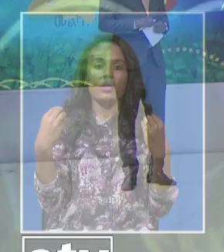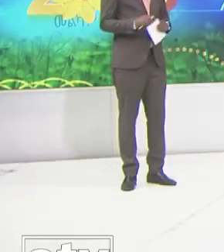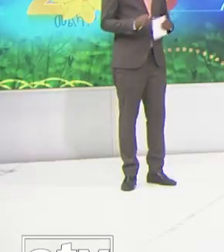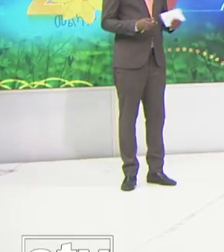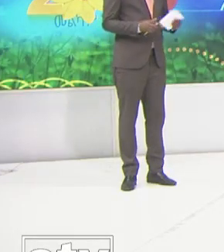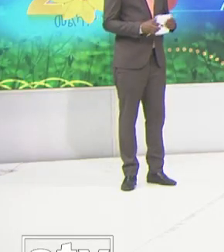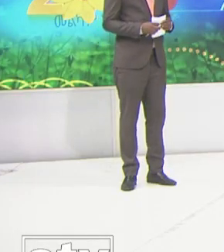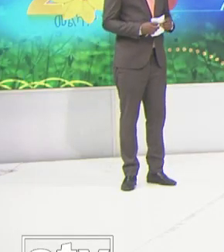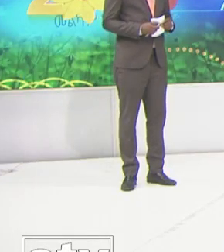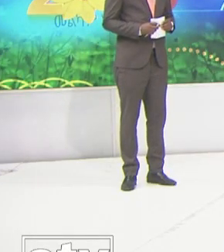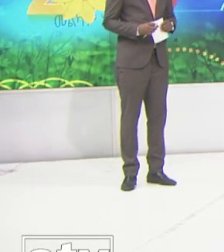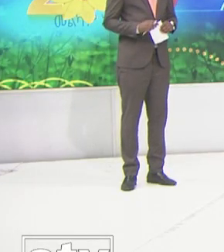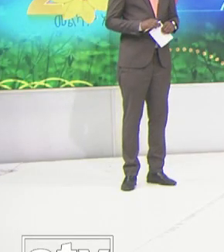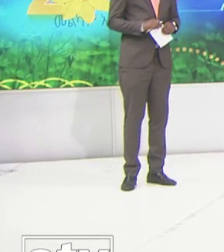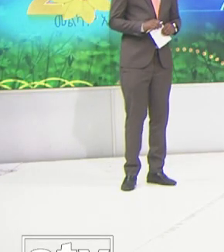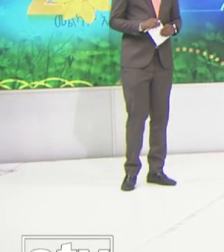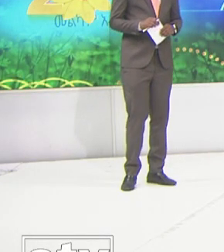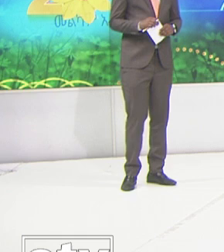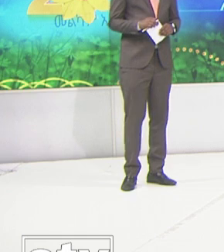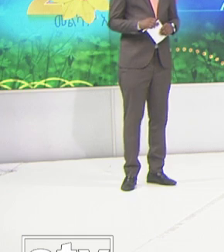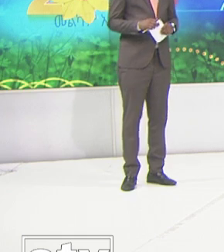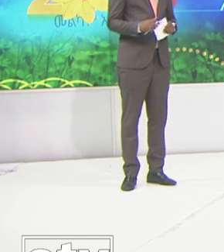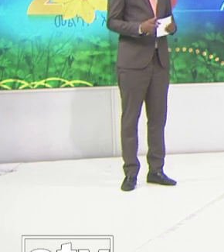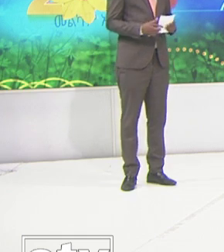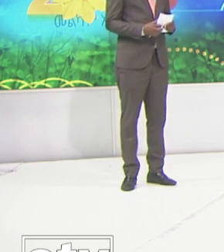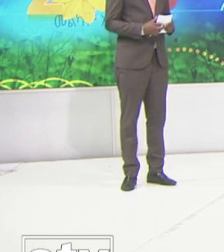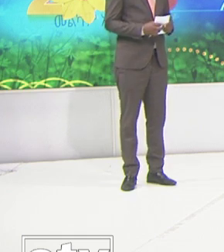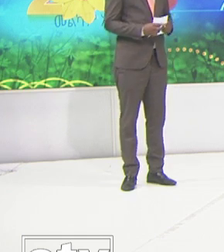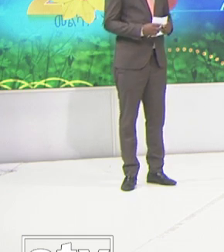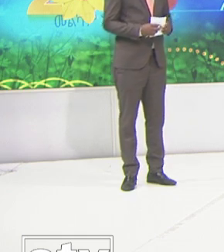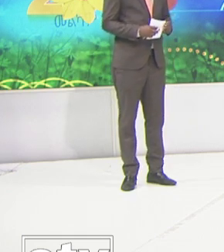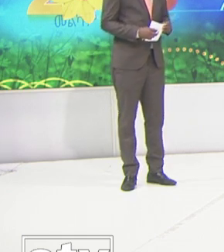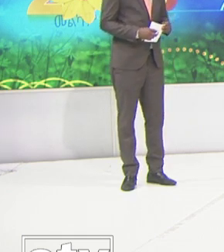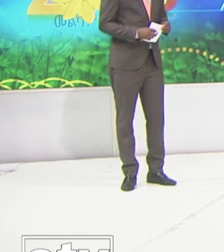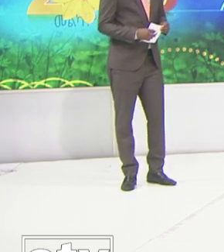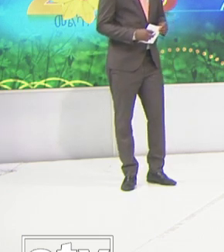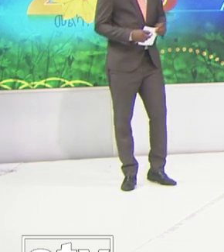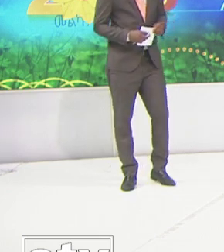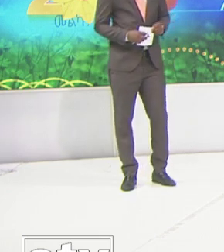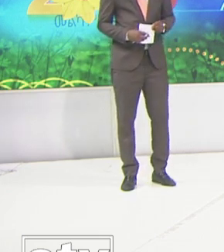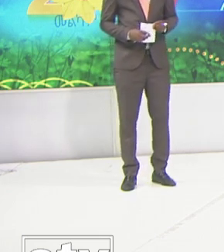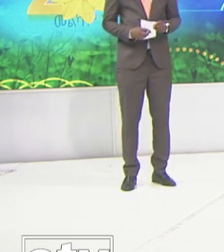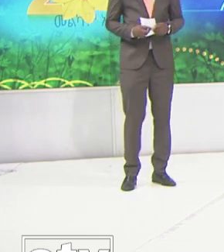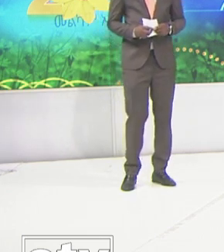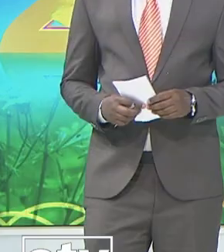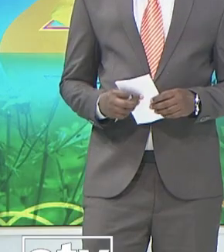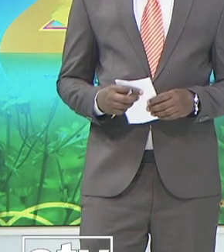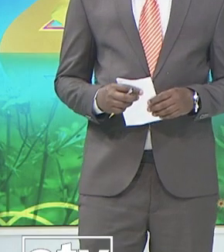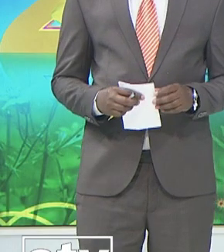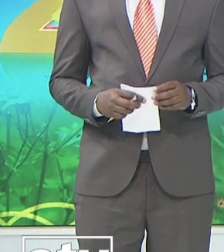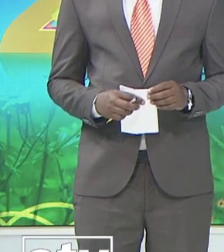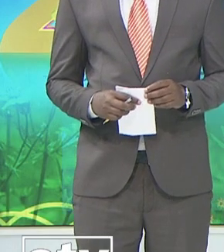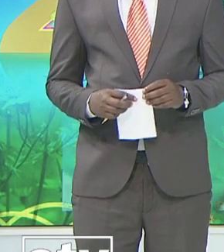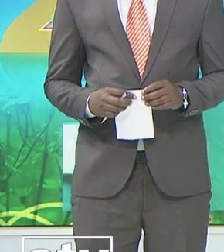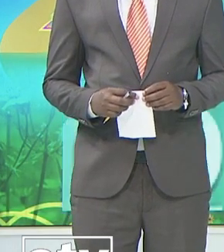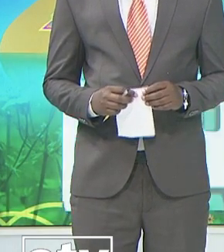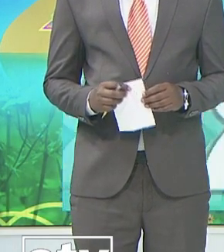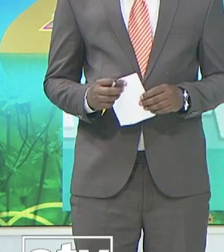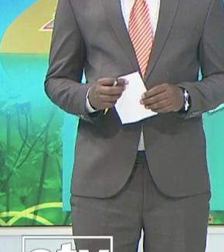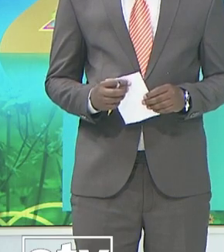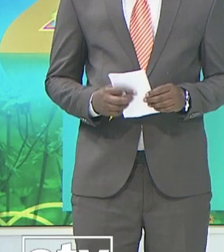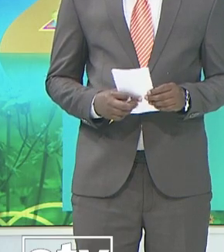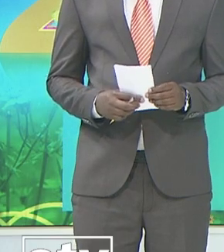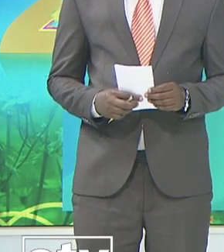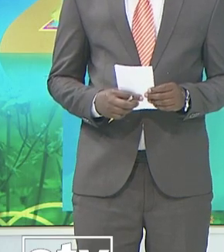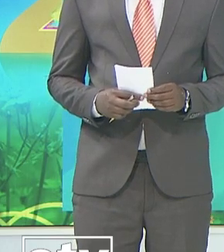ናቸው። በድጋሚ እንደምናመሸ ተመስገን። ይመስገን። አነጻጽርና መረጃውን ቀጥል። አመሰግናለሁ። ኢትዮጵያ በ2012